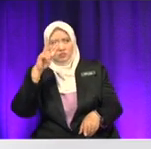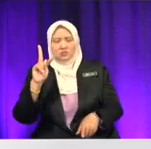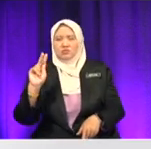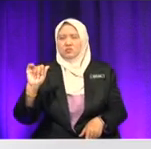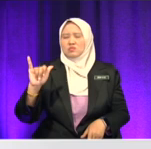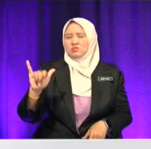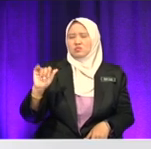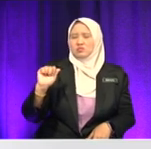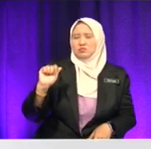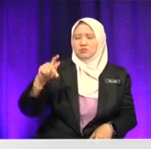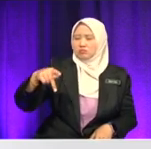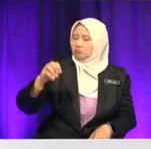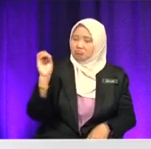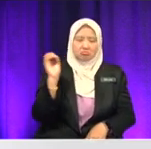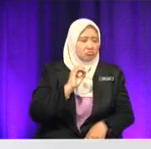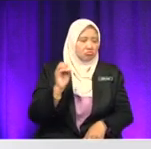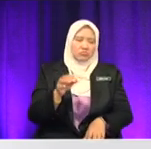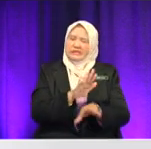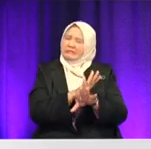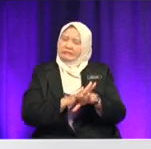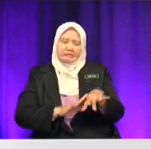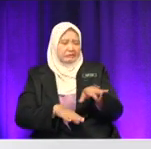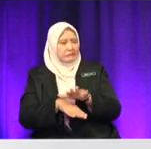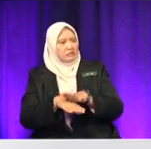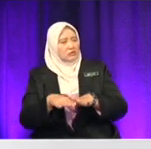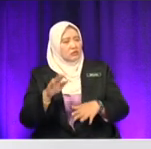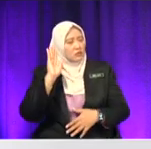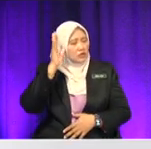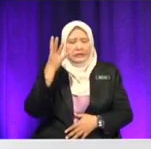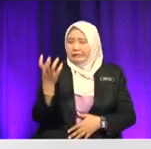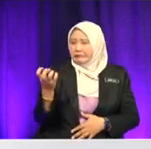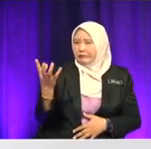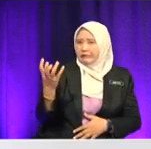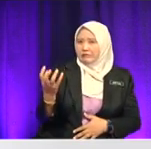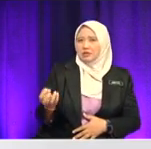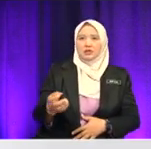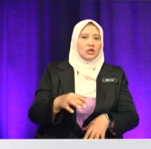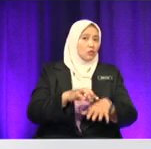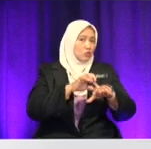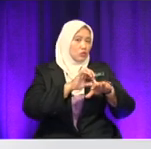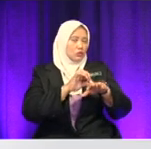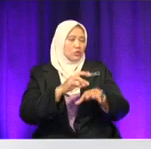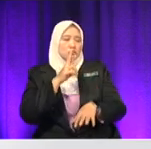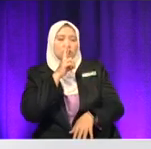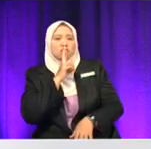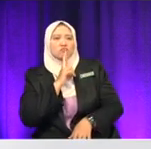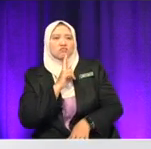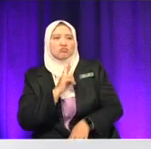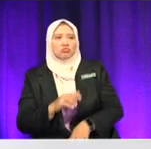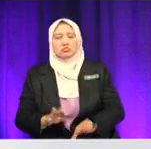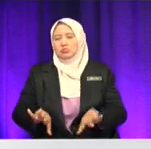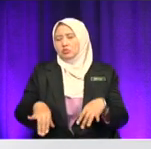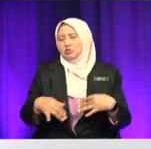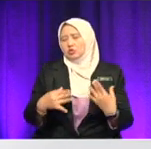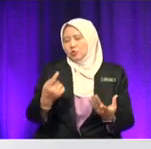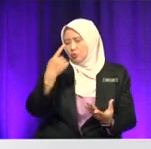ada banyak kemerah-merahan, gatal dan sebagainya, cikgu. Jadi mungkin cikgu boleh kongsikan antara kaedah terbaik untuk kita mengelakkan daripada terkena